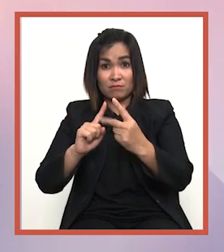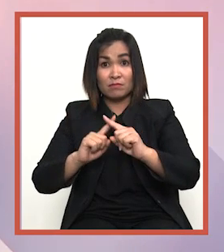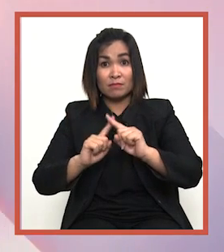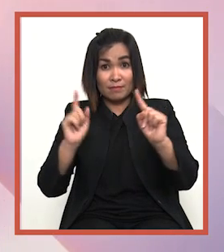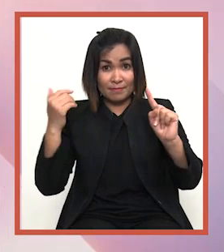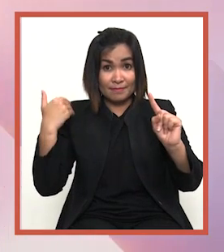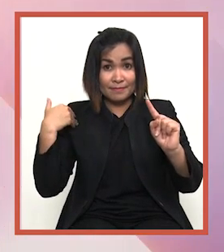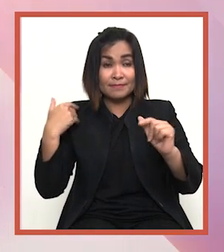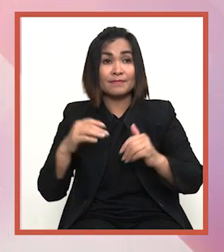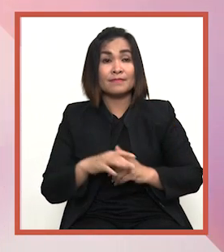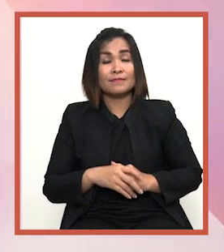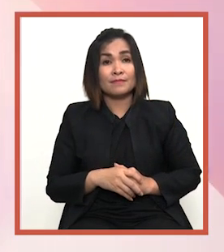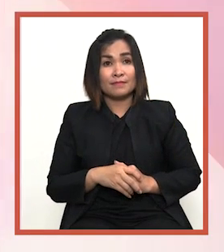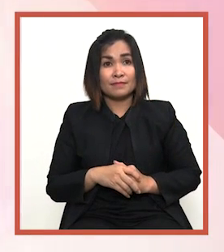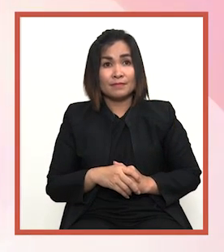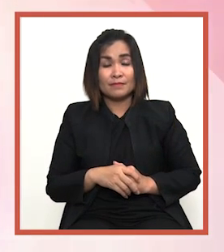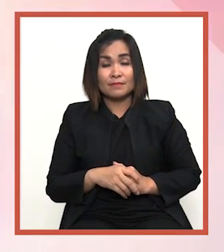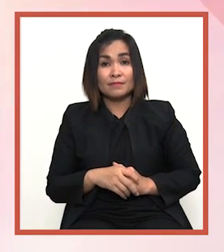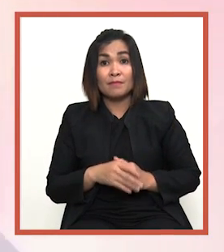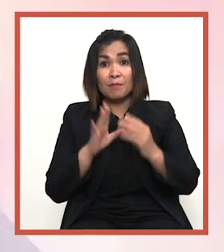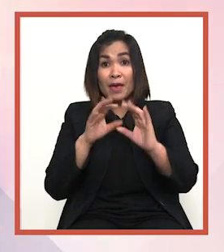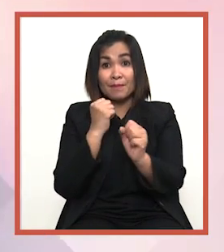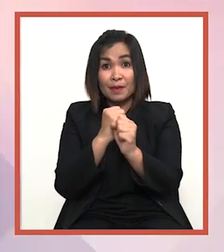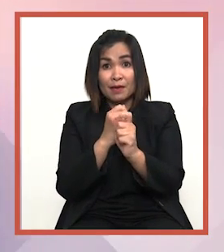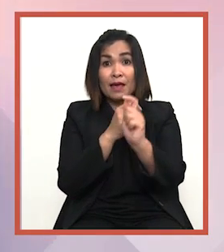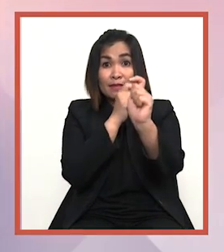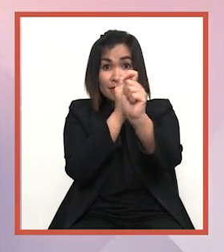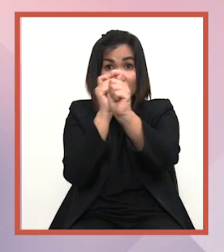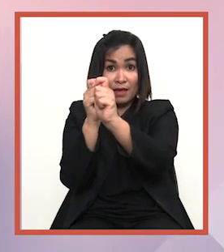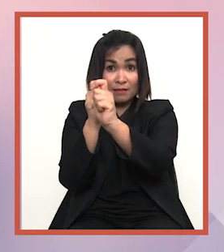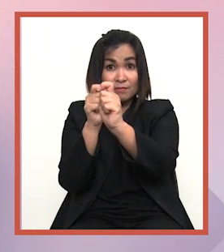นะครับจะใช้สัญลักษณ์เหมือนกันในส่วนของแบบงานติดตั้ง